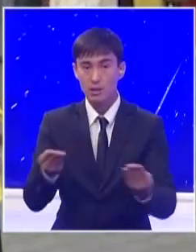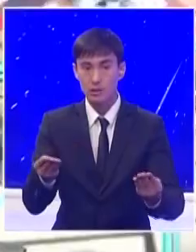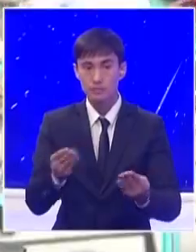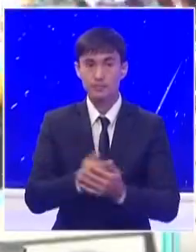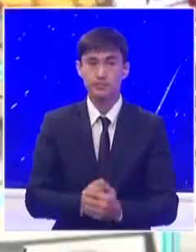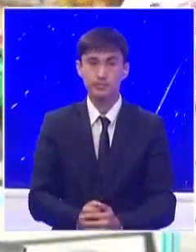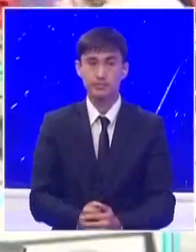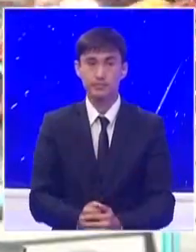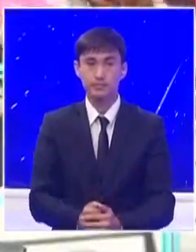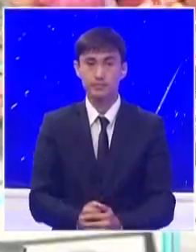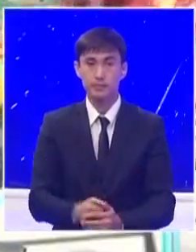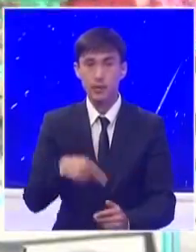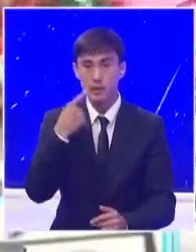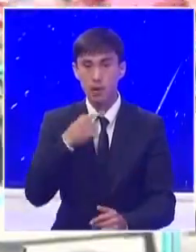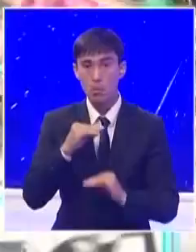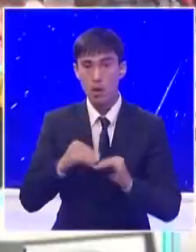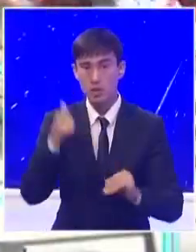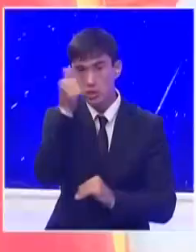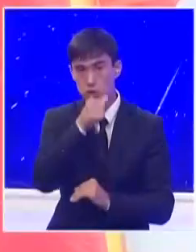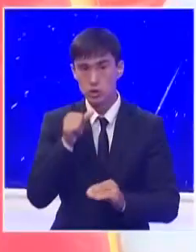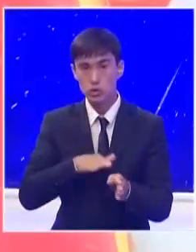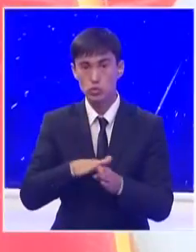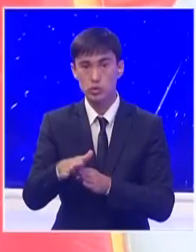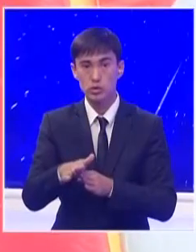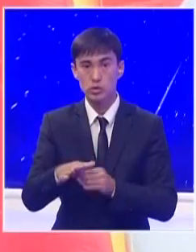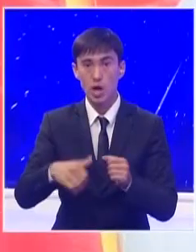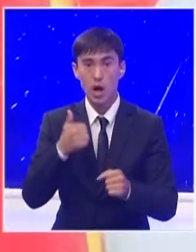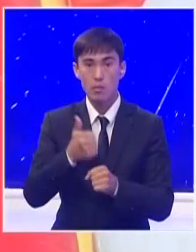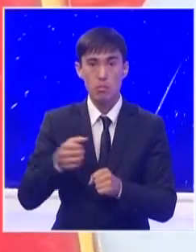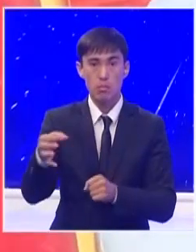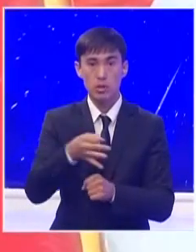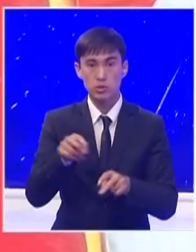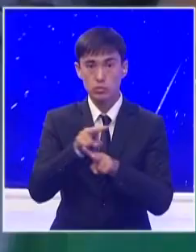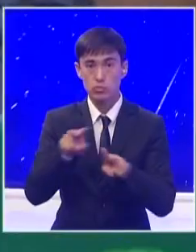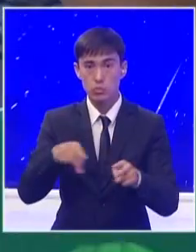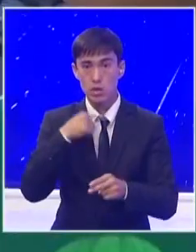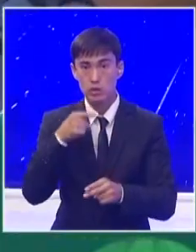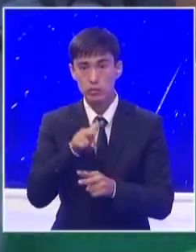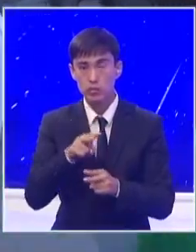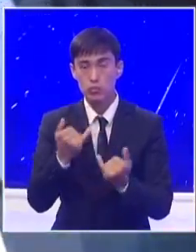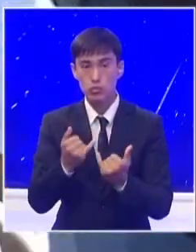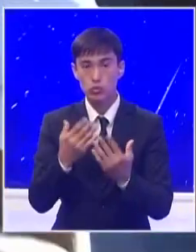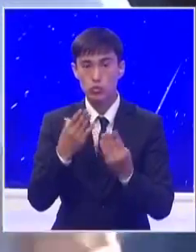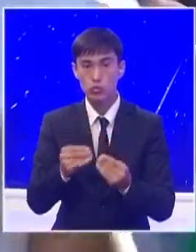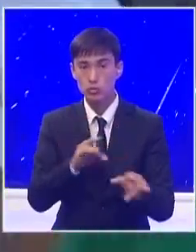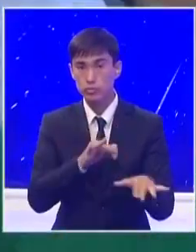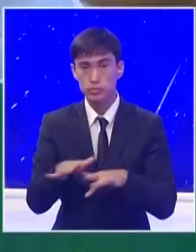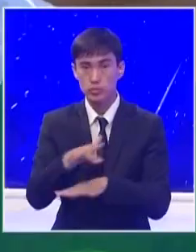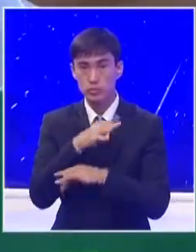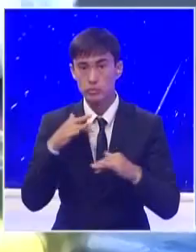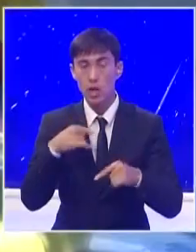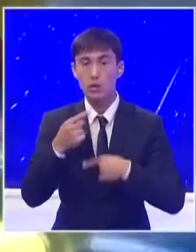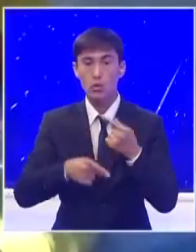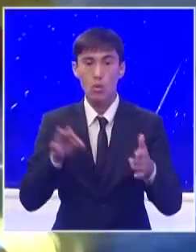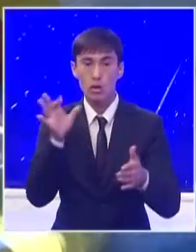кітаптар таратылды. Айта кету керек, балалар жылын жүзеге асыру аймақ басшысының ерекше бақылауында. Бүгінгі күннің өзінде бір шама шара өткен, алдағы